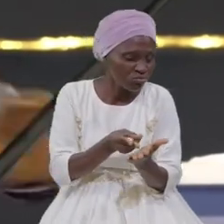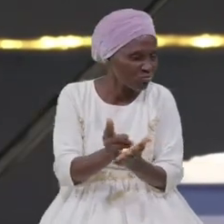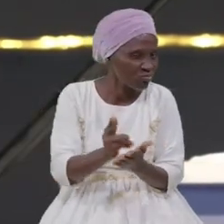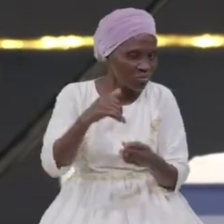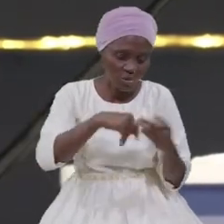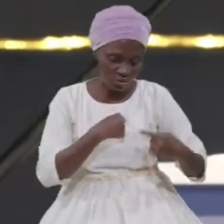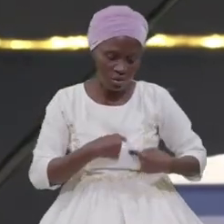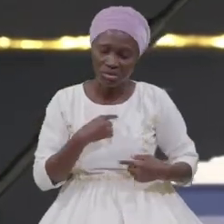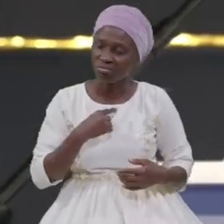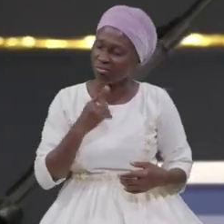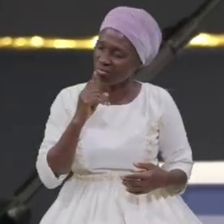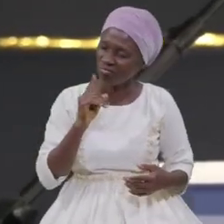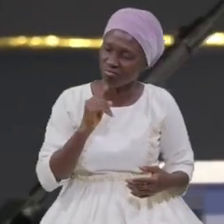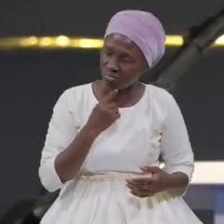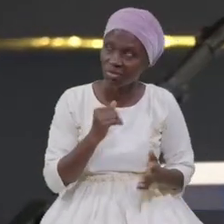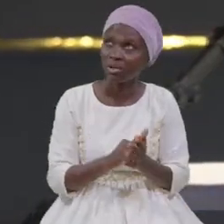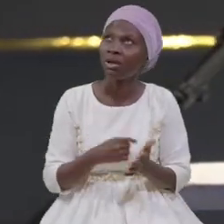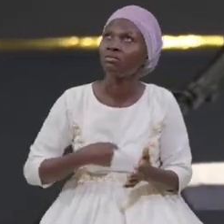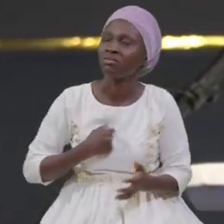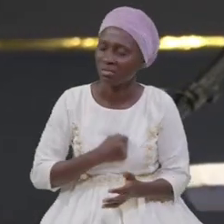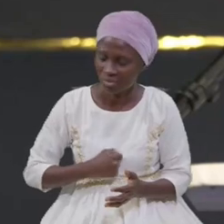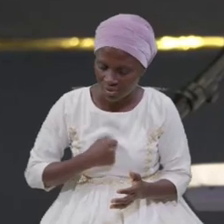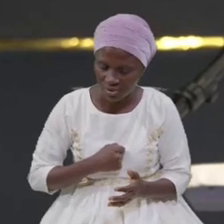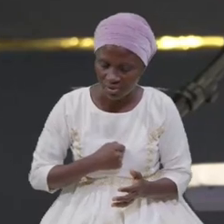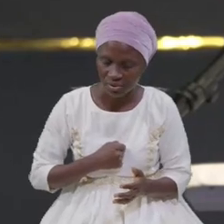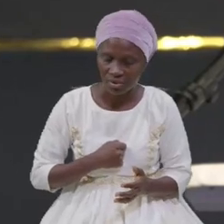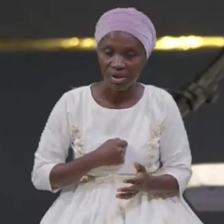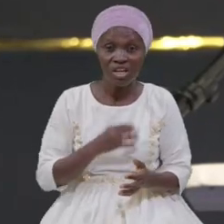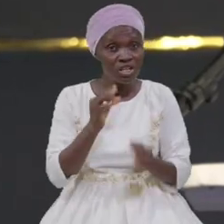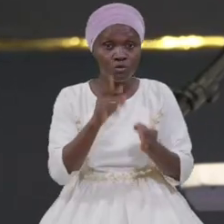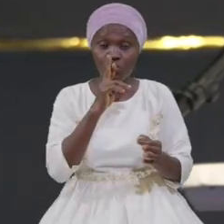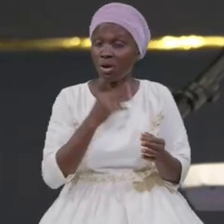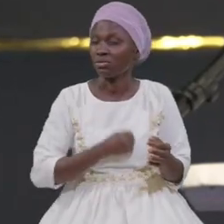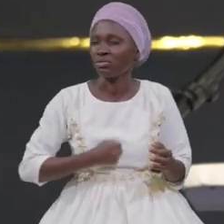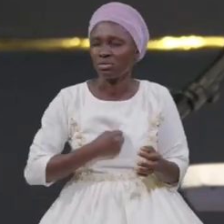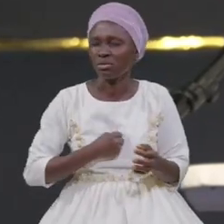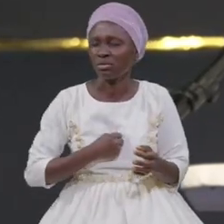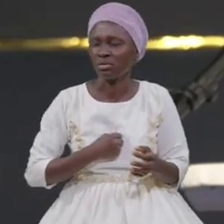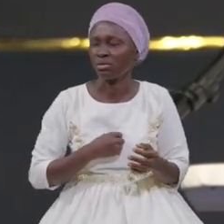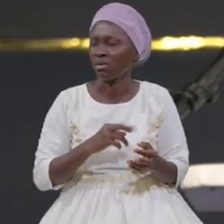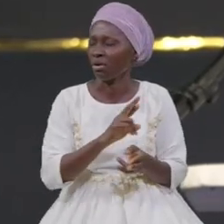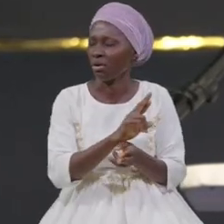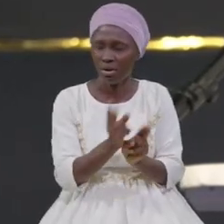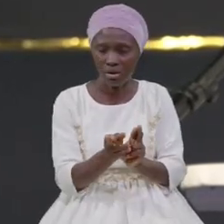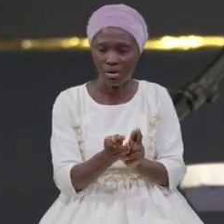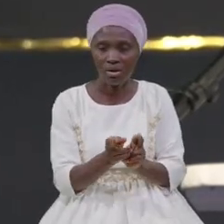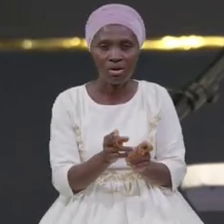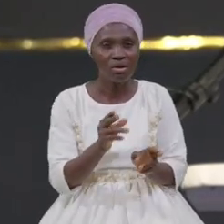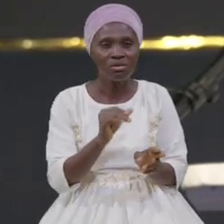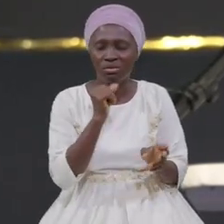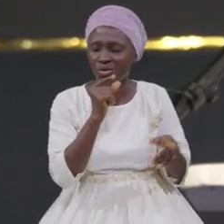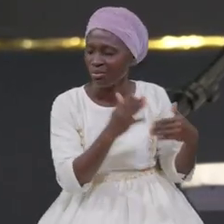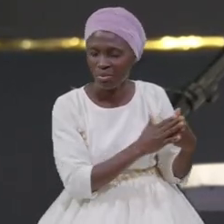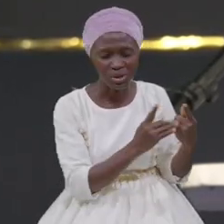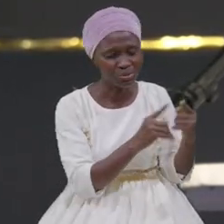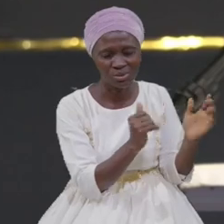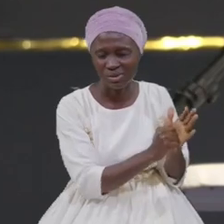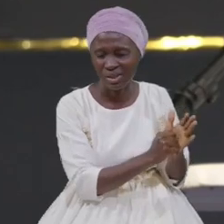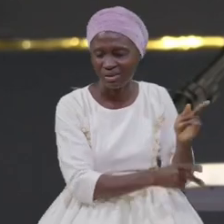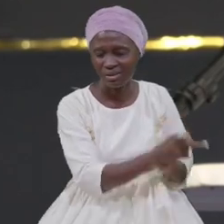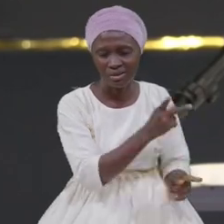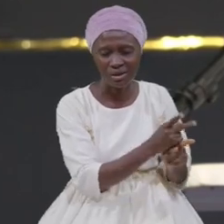tu es vraiment sincère dans ton cœur. Si tu es vraiment désolé, je ne retournerai plus à cette fosse-là,